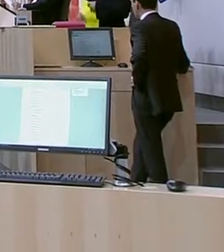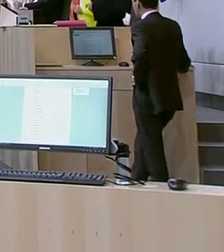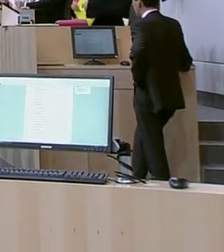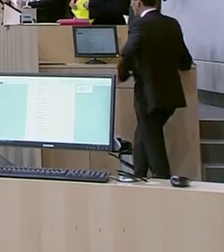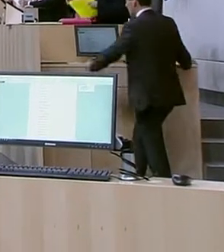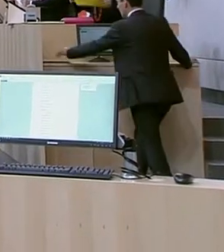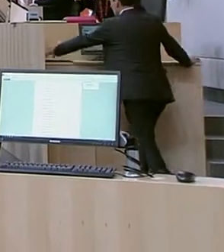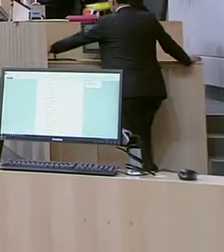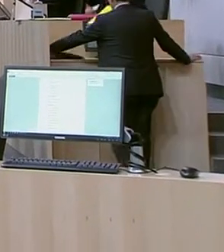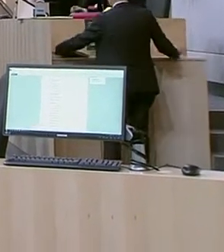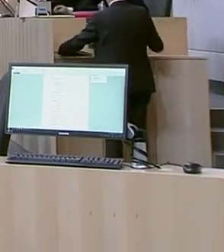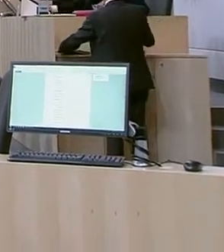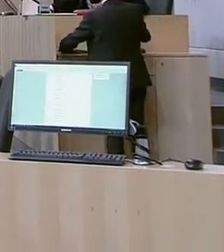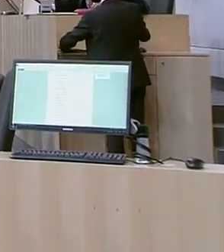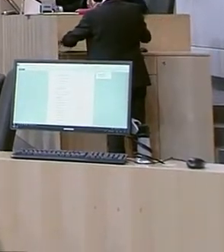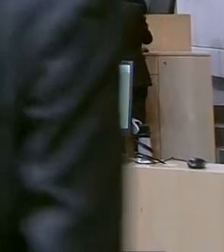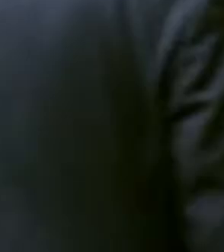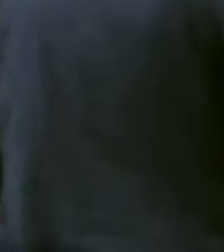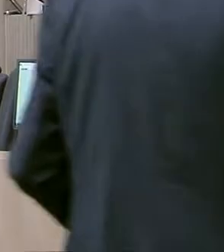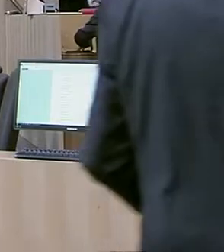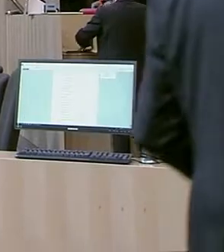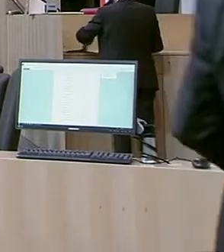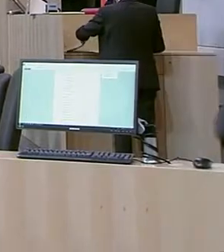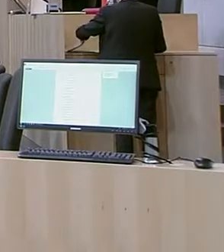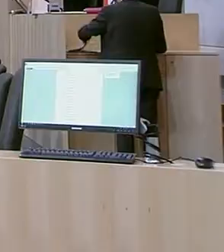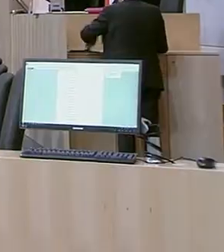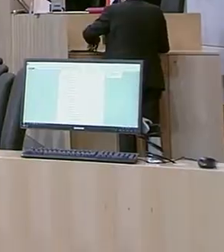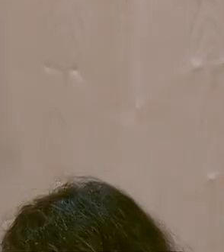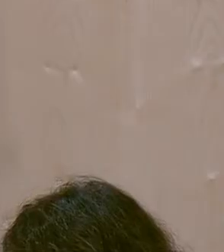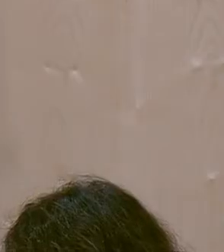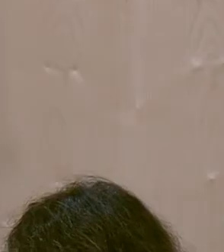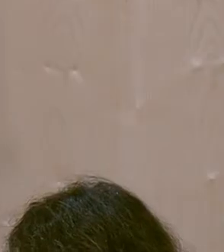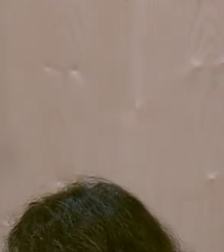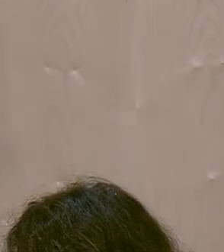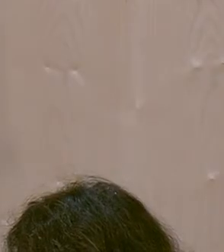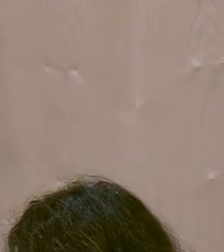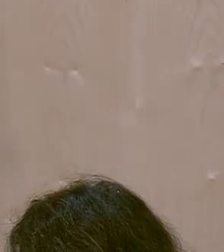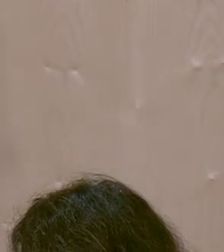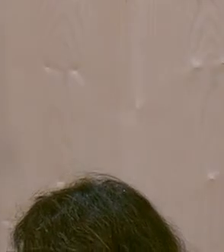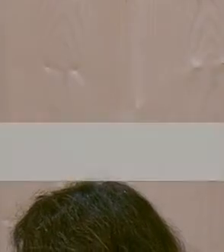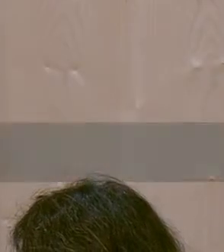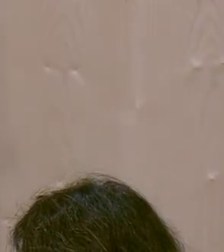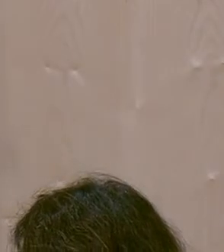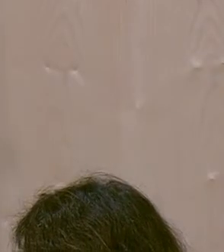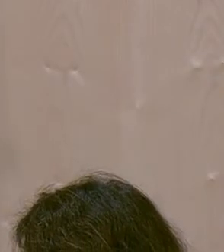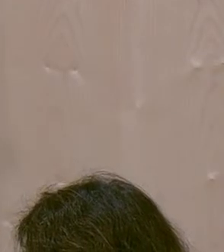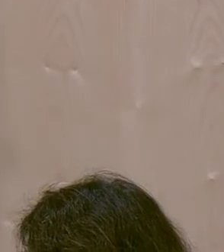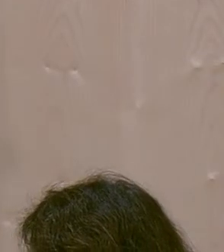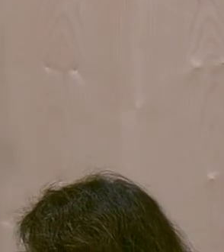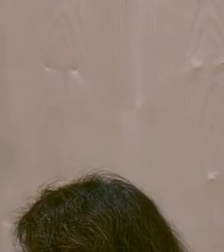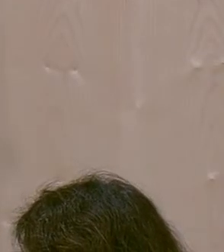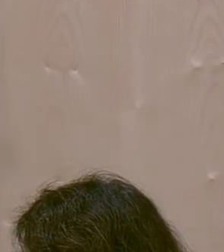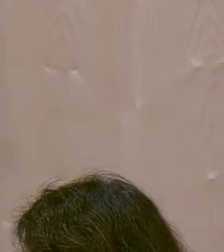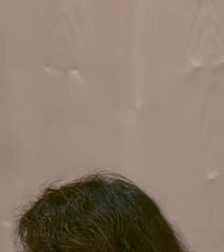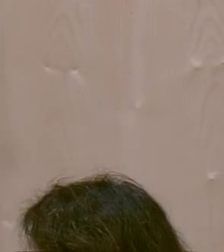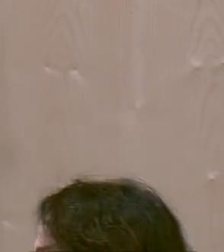Ja, ein Zusammenhang zwischen dem rein Gesagten in einem Ibiza-Video, das 2017 offenbar gedreht